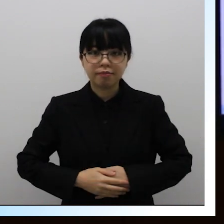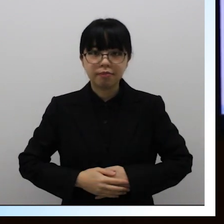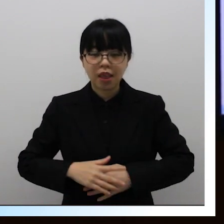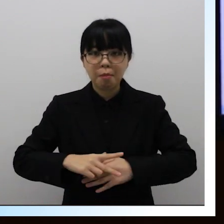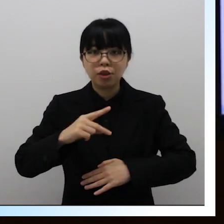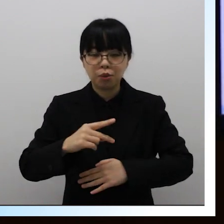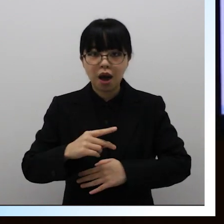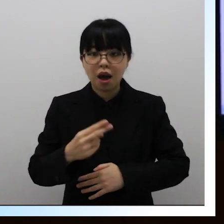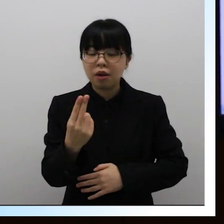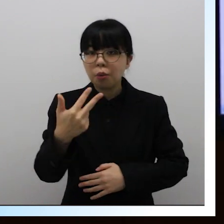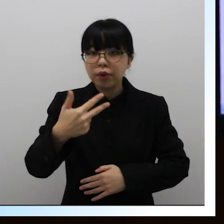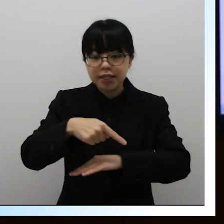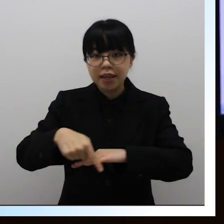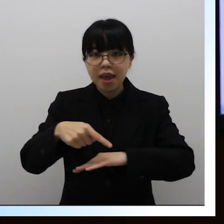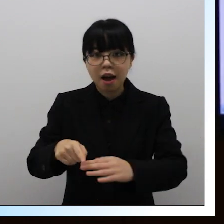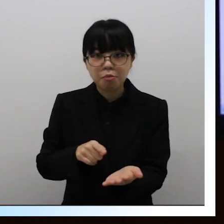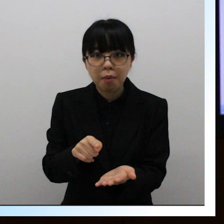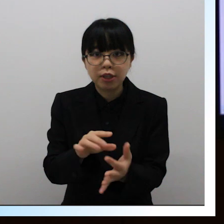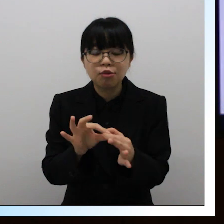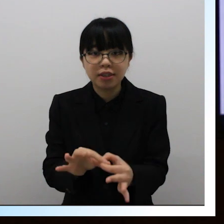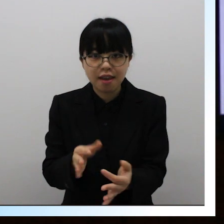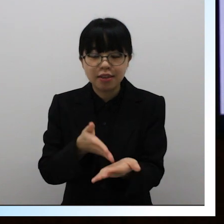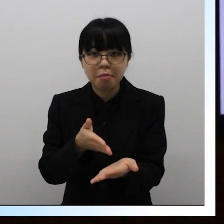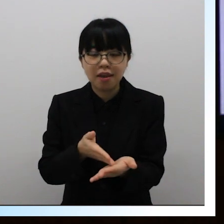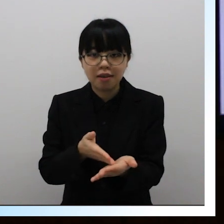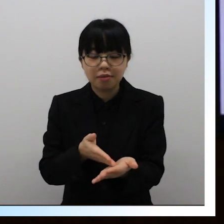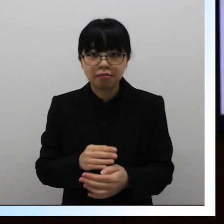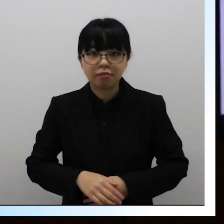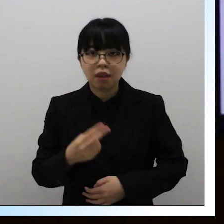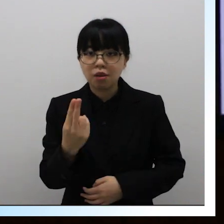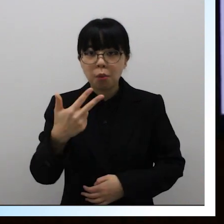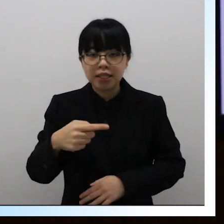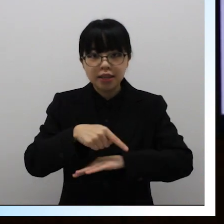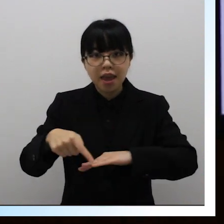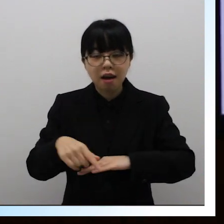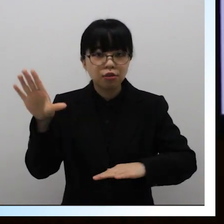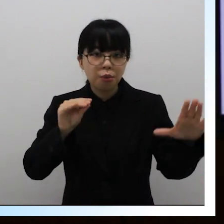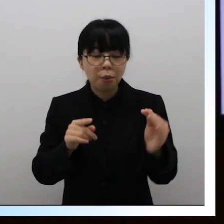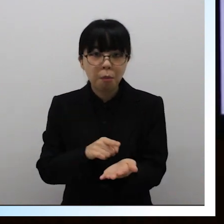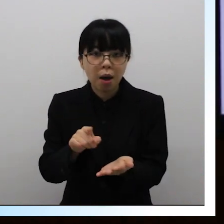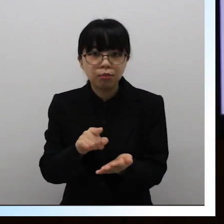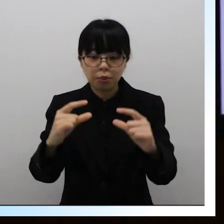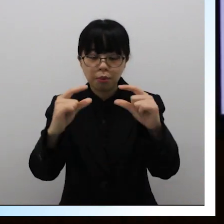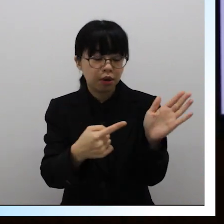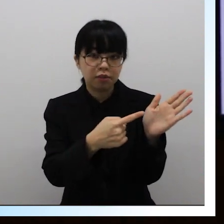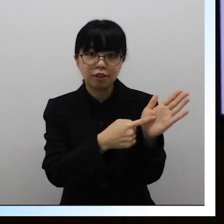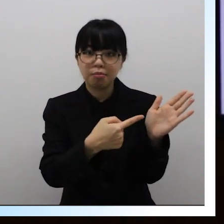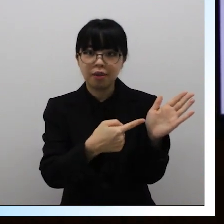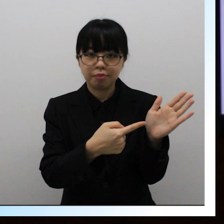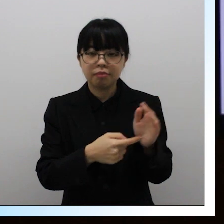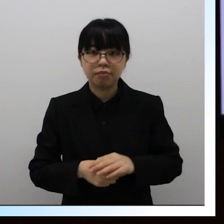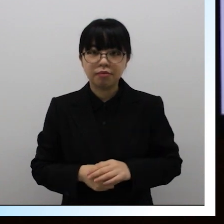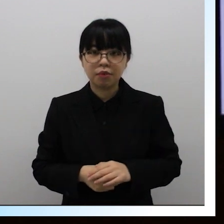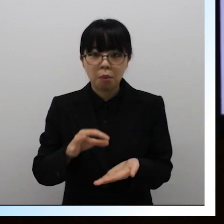報マップについて説明します。都市計画情報マップをクリックします。すると、利用規約が表示されます